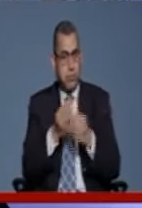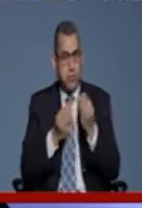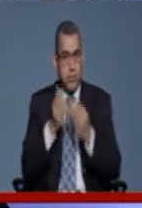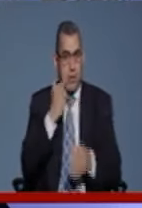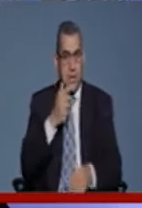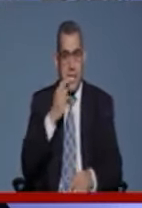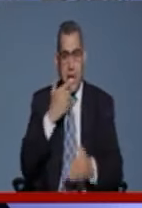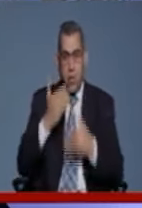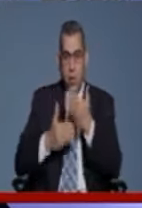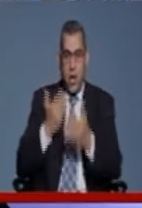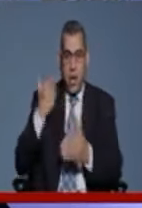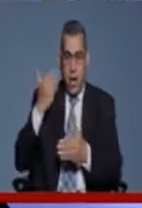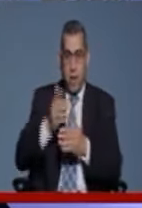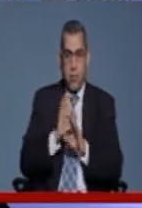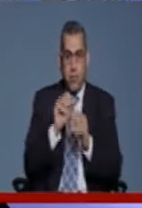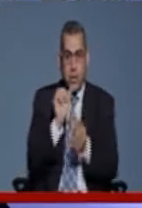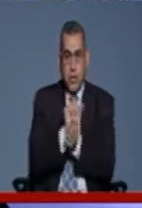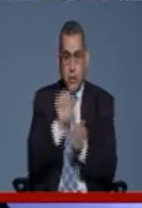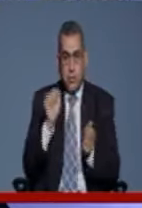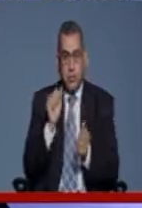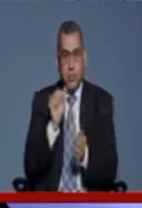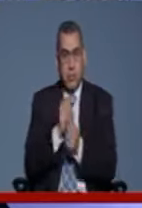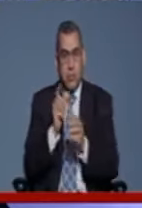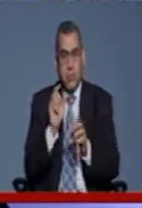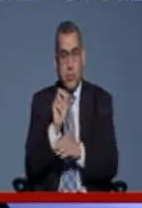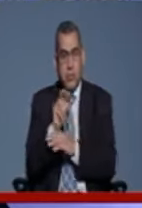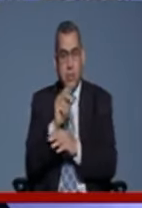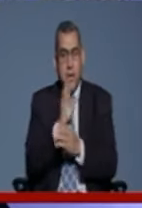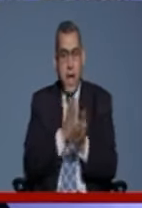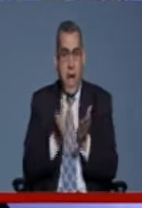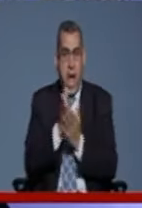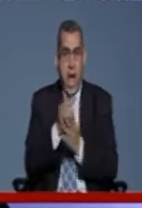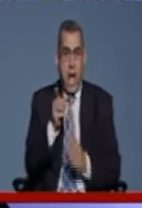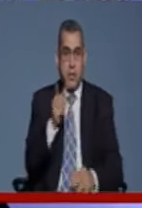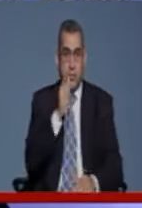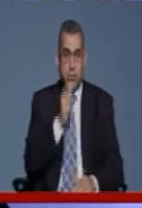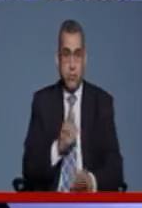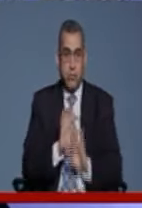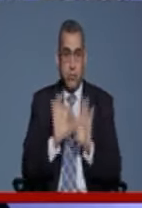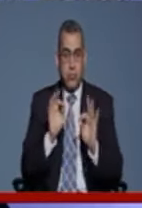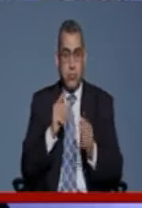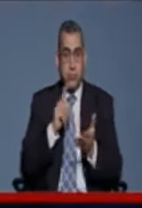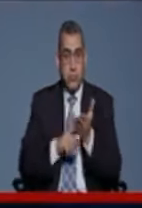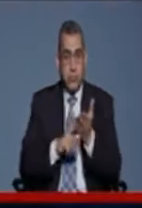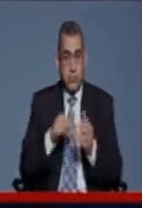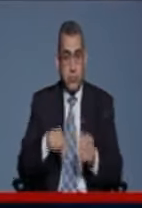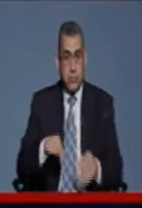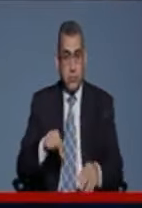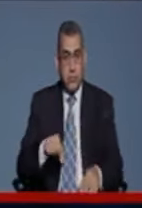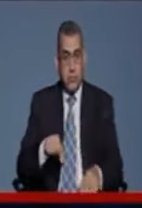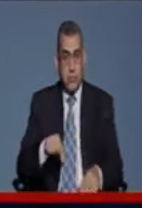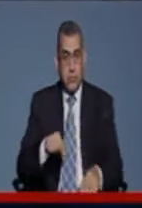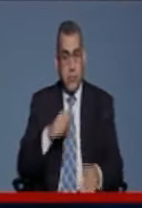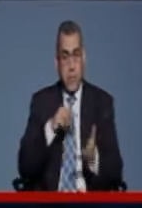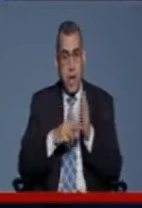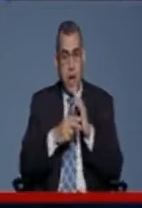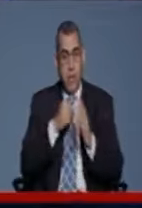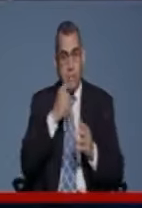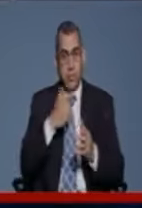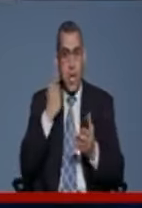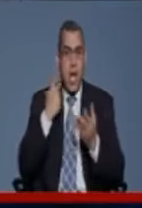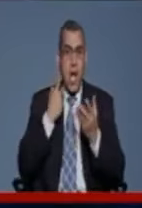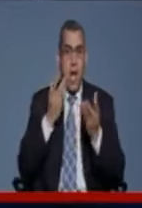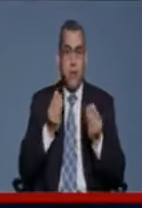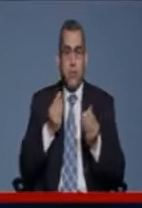الأخيرة في مجال تحسين ظروف الاحتجاز. وفي هذا الصدد تم استقبال وفود العديد من الدول